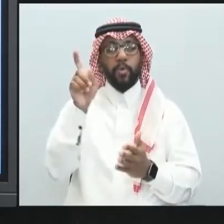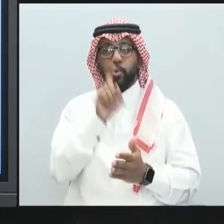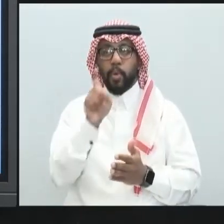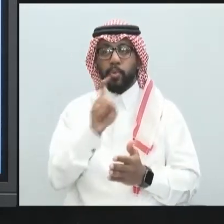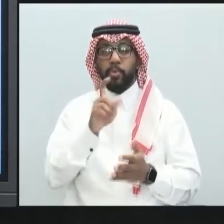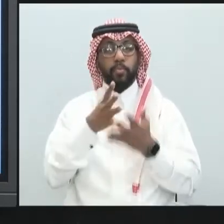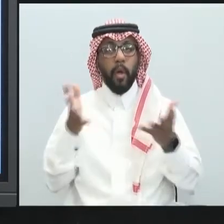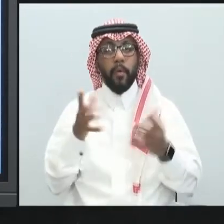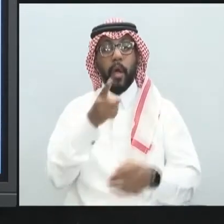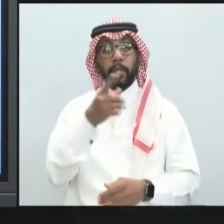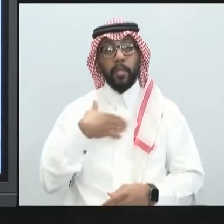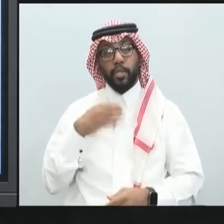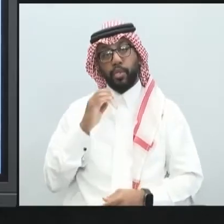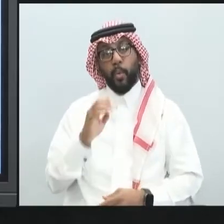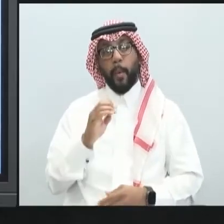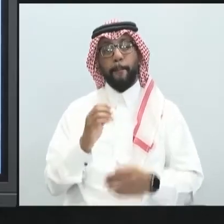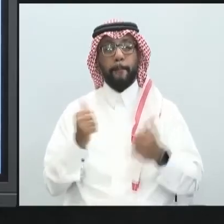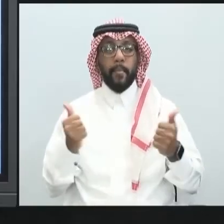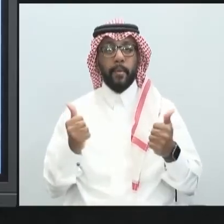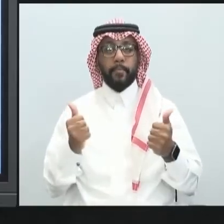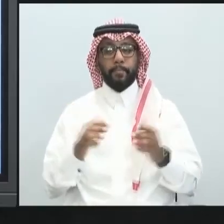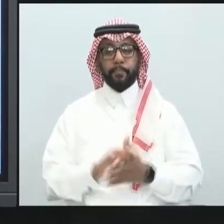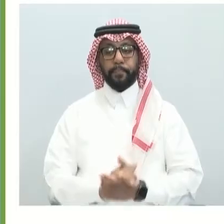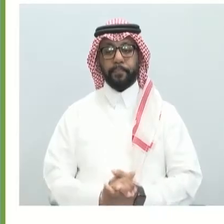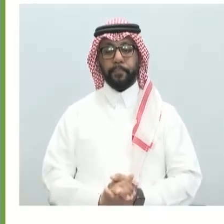وتجيب عنها من الذاكره